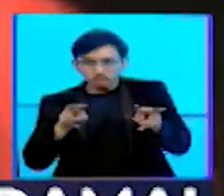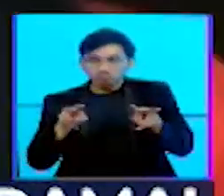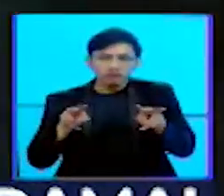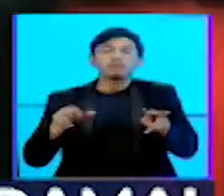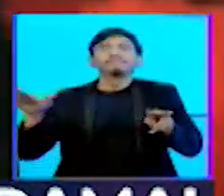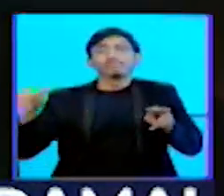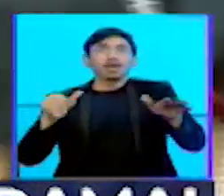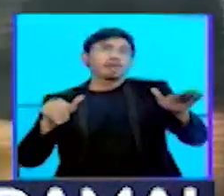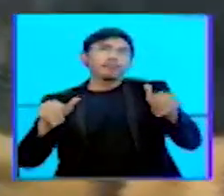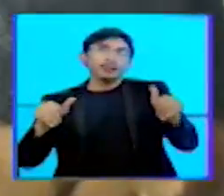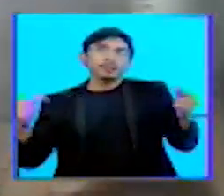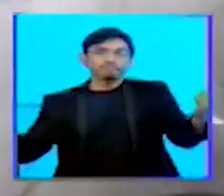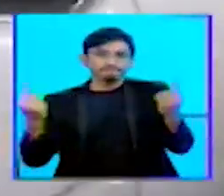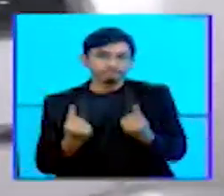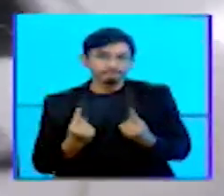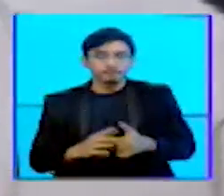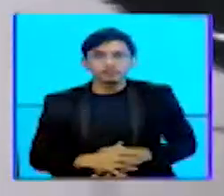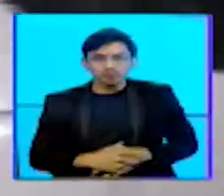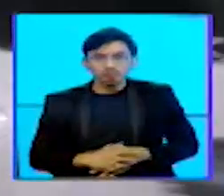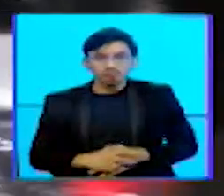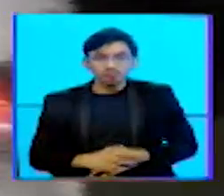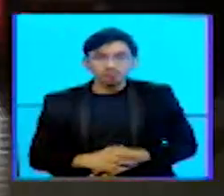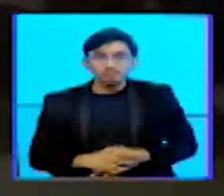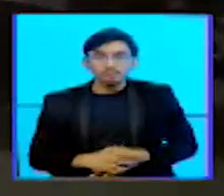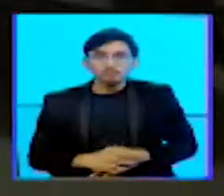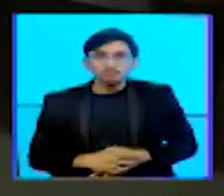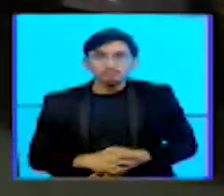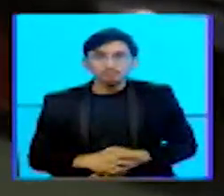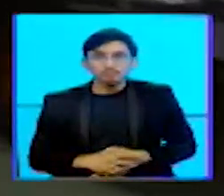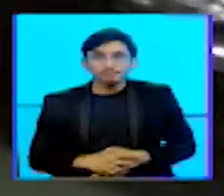ini. Dari Jakarta, Tim Liputan iNews melaporkan.